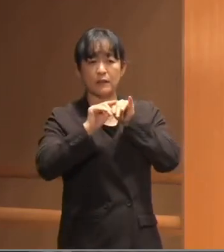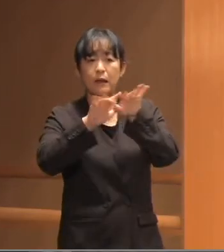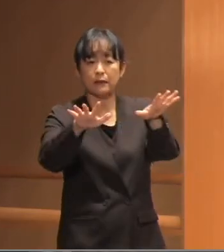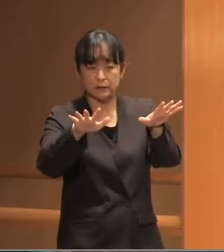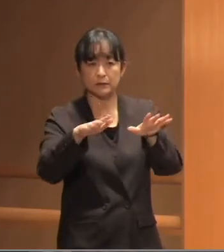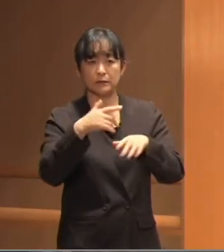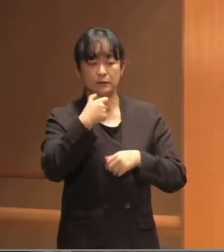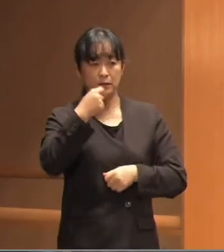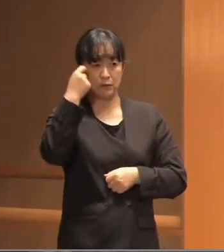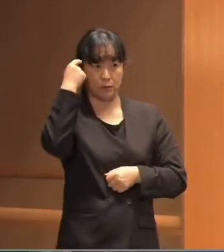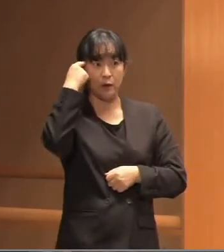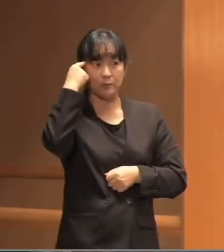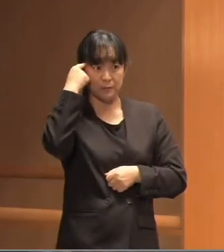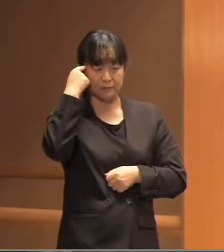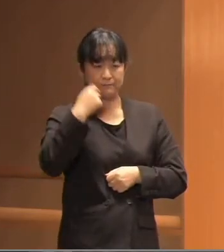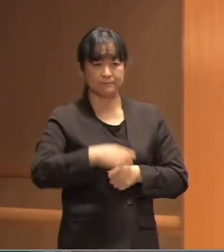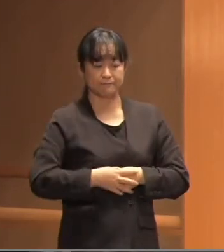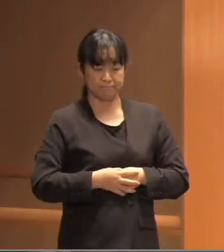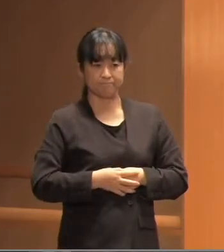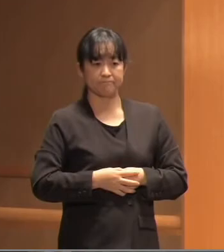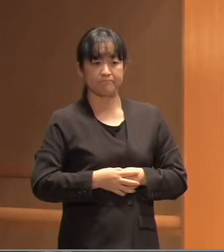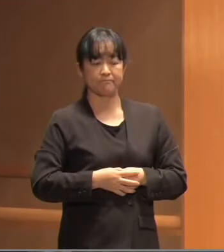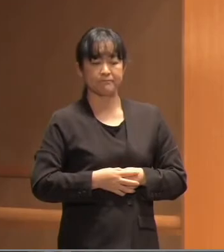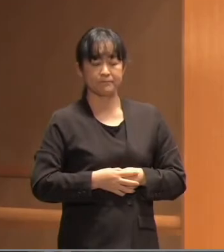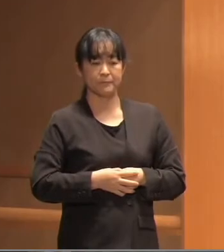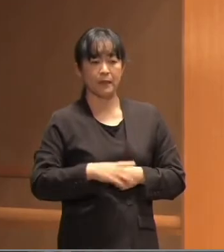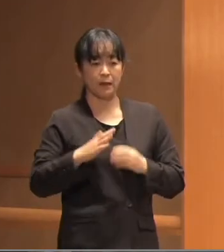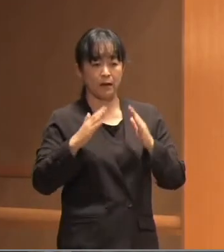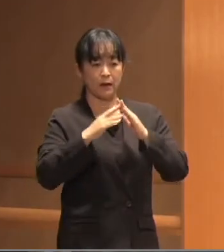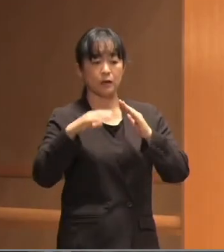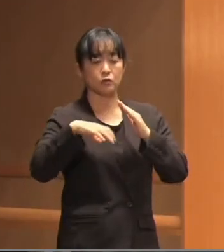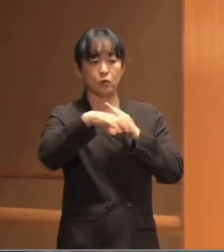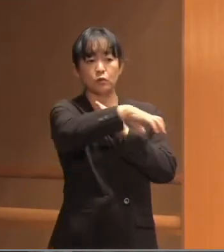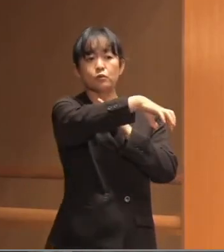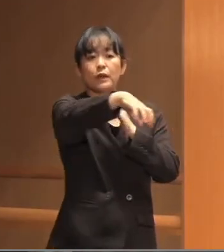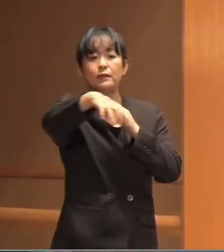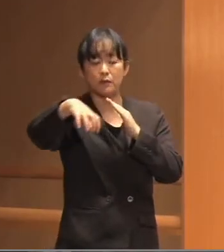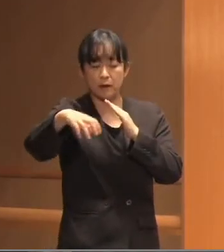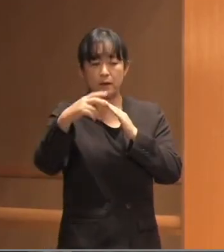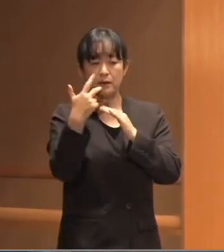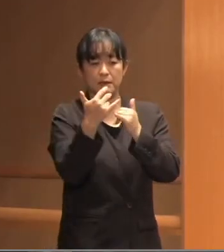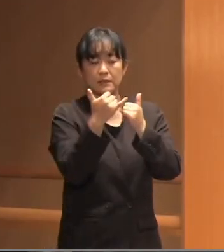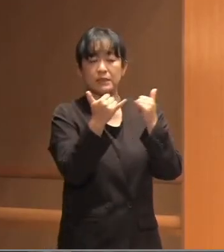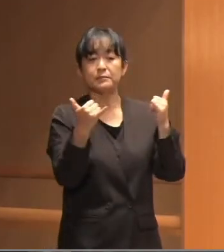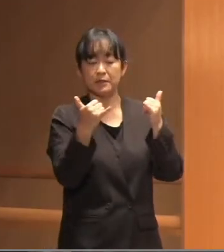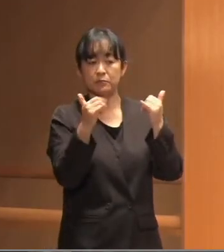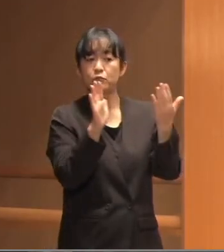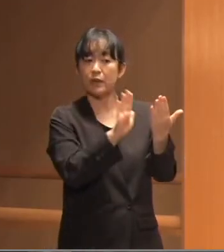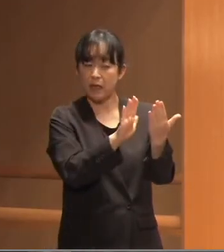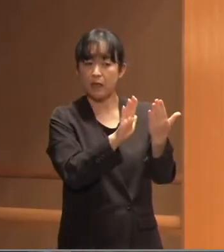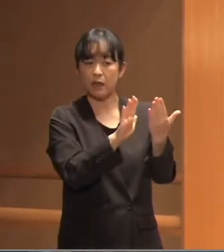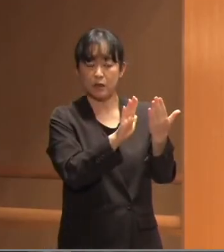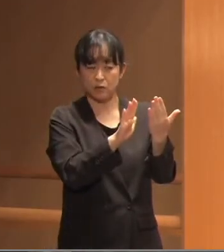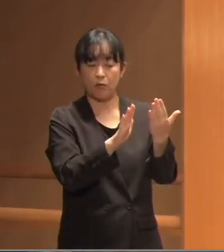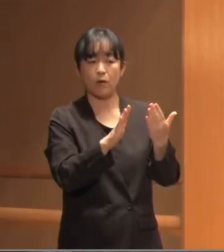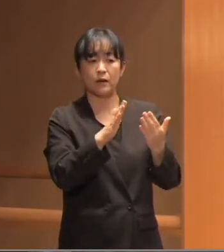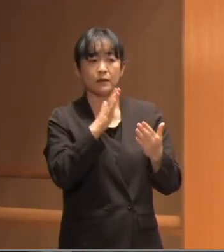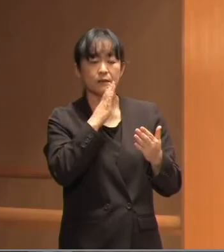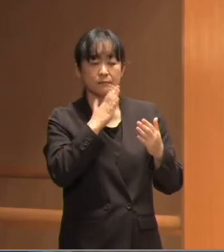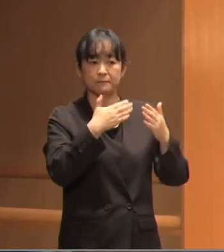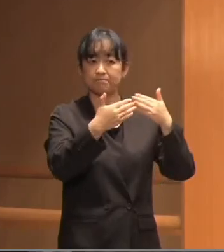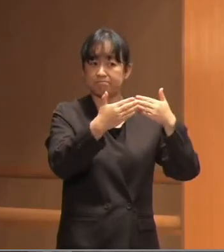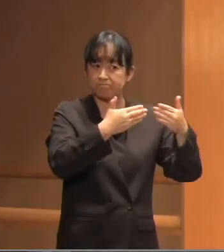。会場周辺では市民向けのリアルなイベントも実施しております